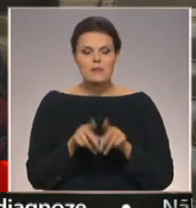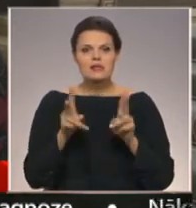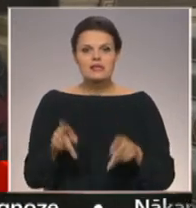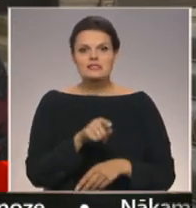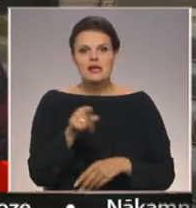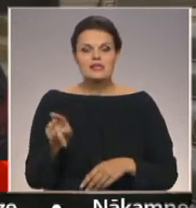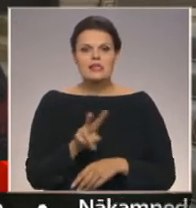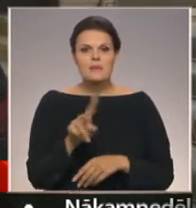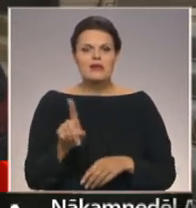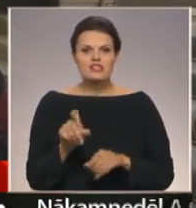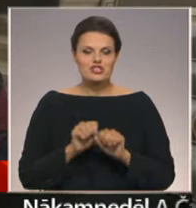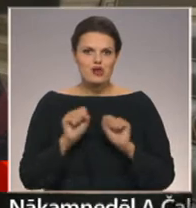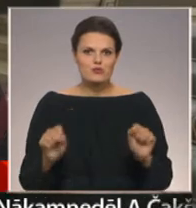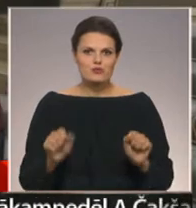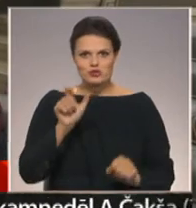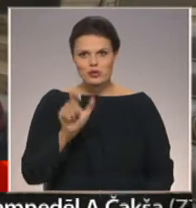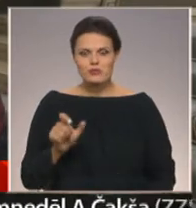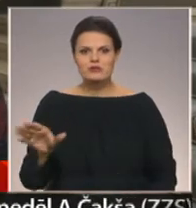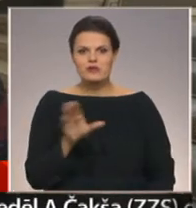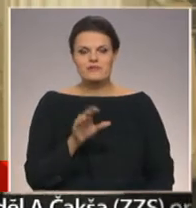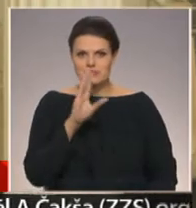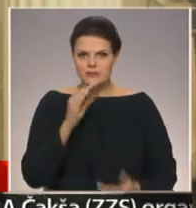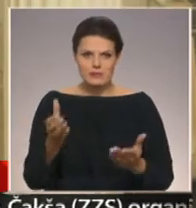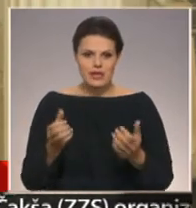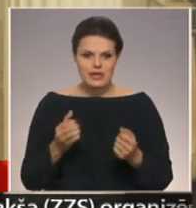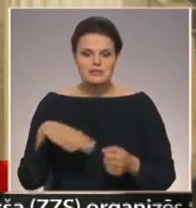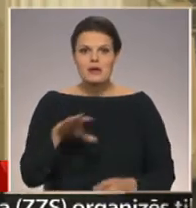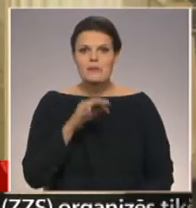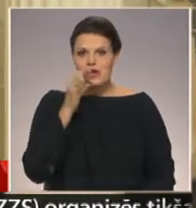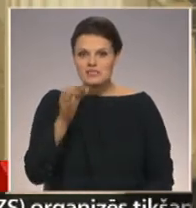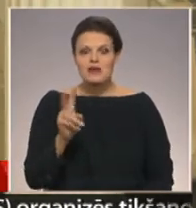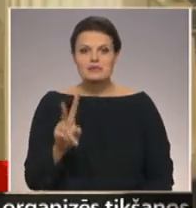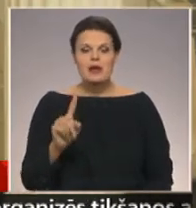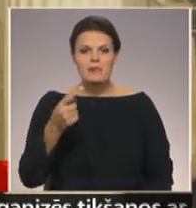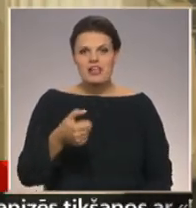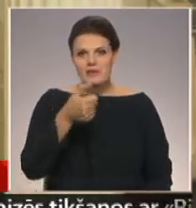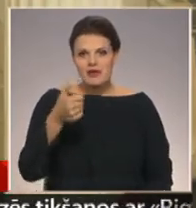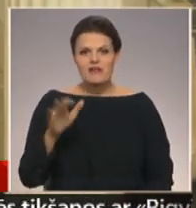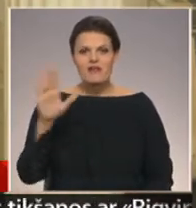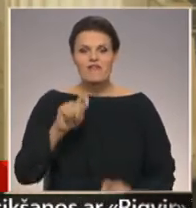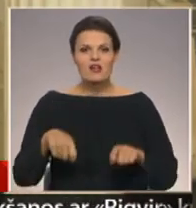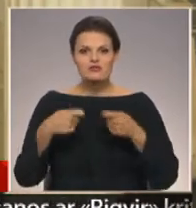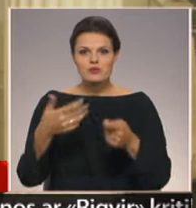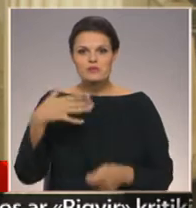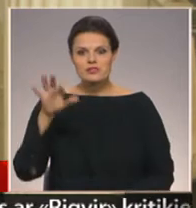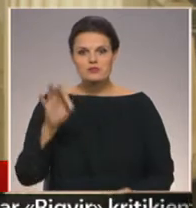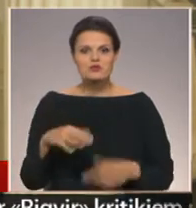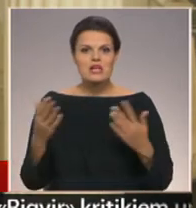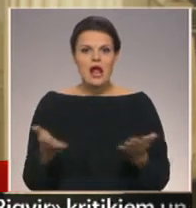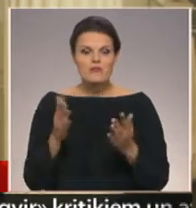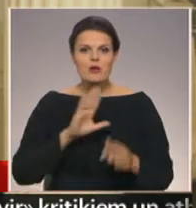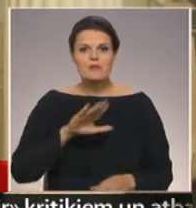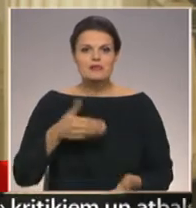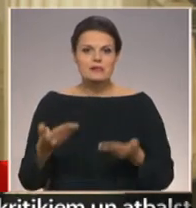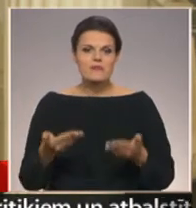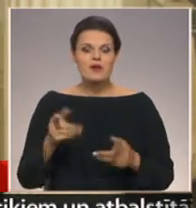kas ir apdrošinātās personas, visi pienākās. Mēs pasakām, ka pirmā gadā valsts dod 50% atvieglojumu, un pēc tam